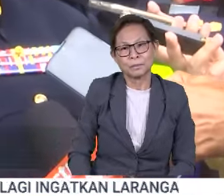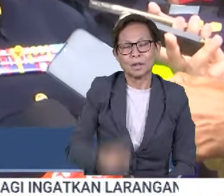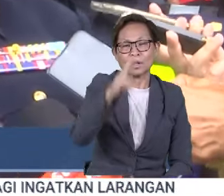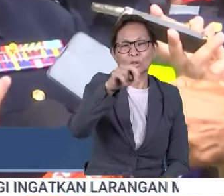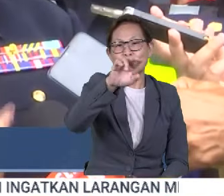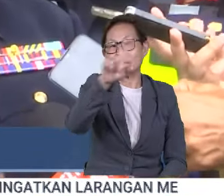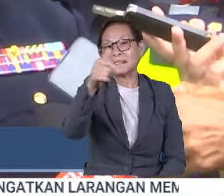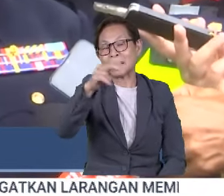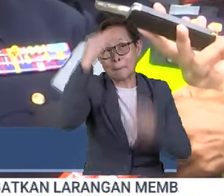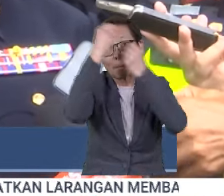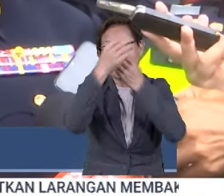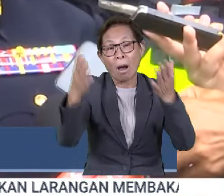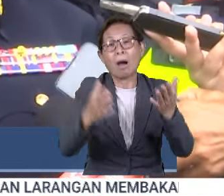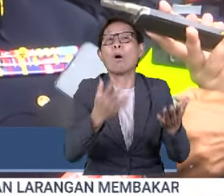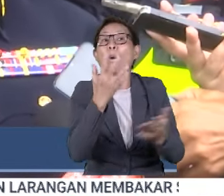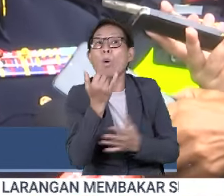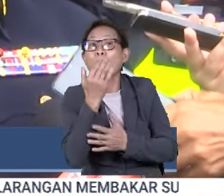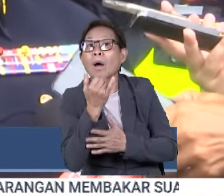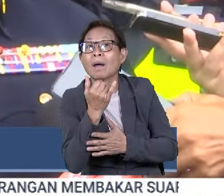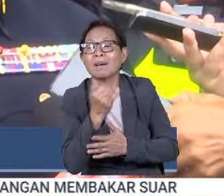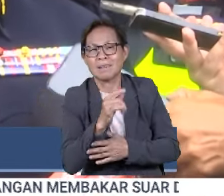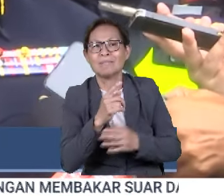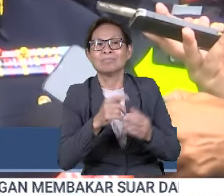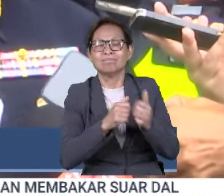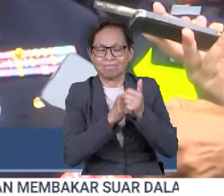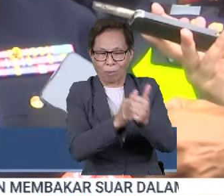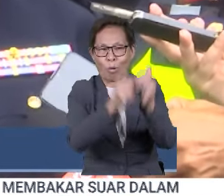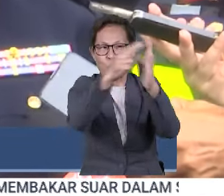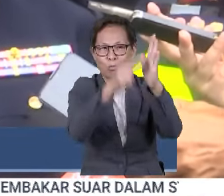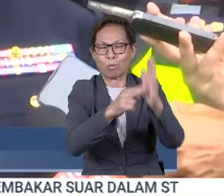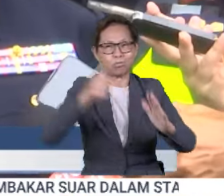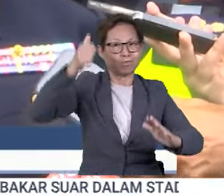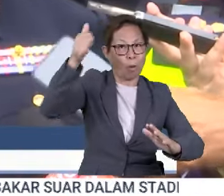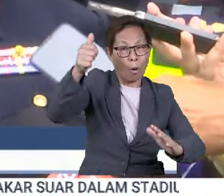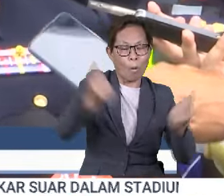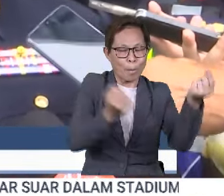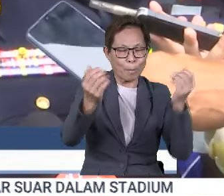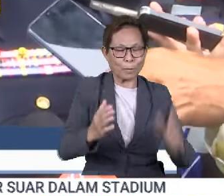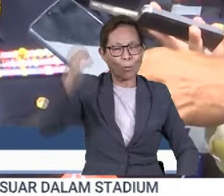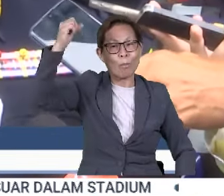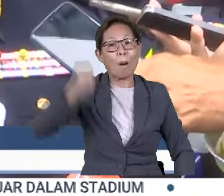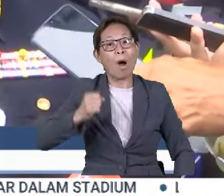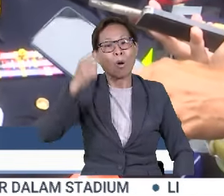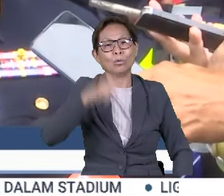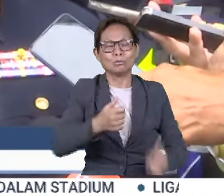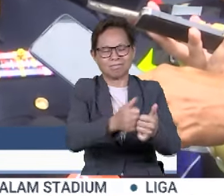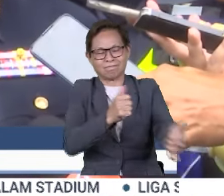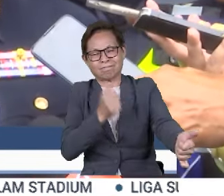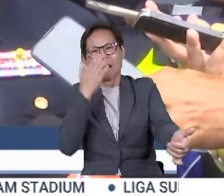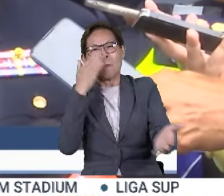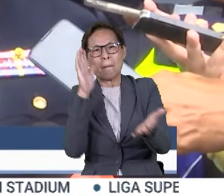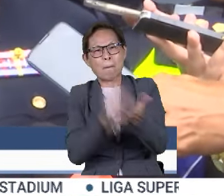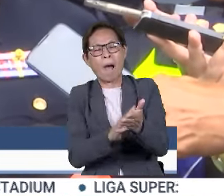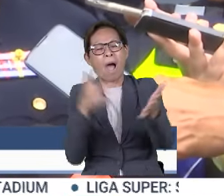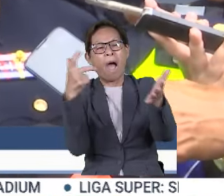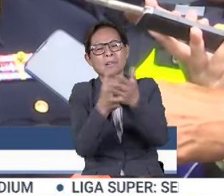Norizan Jili memberitahu usaha itu bagi memastikan pematuhan yang tinggi oleh pemandu-pemandu bas untuk mengelakkan sebarang kecelakaan